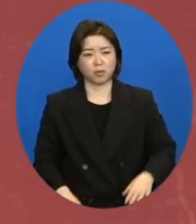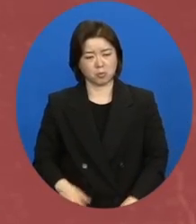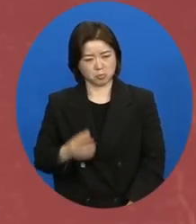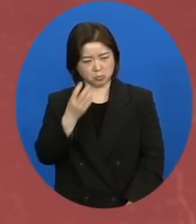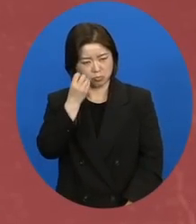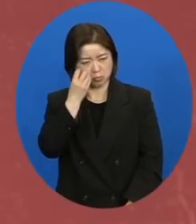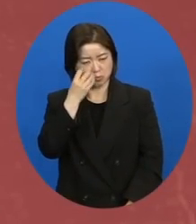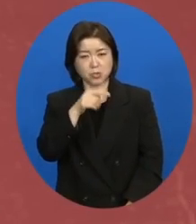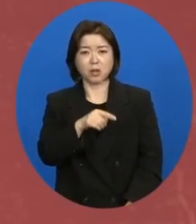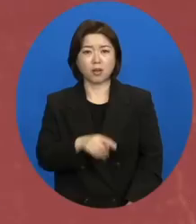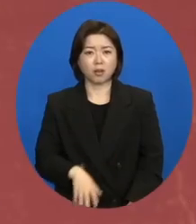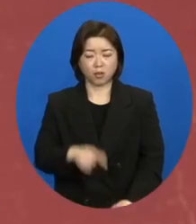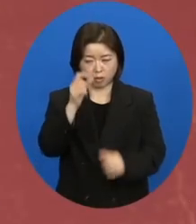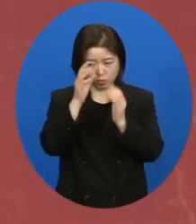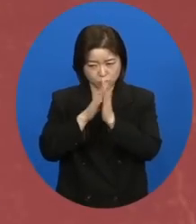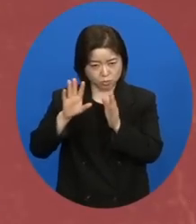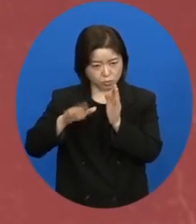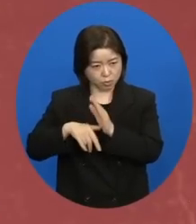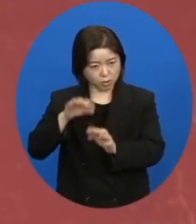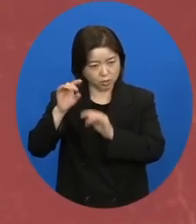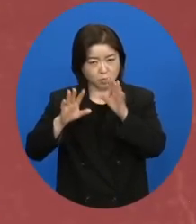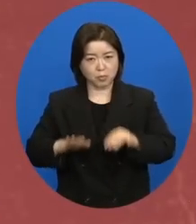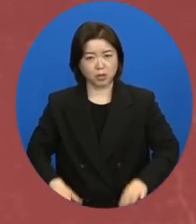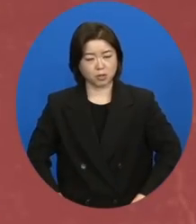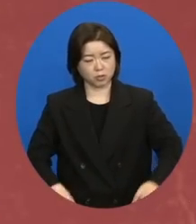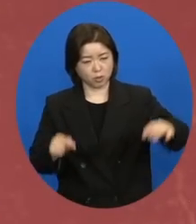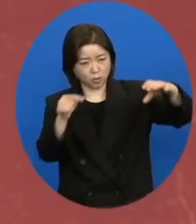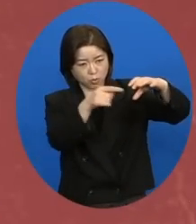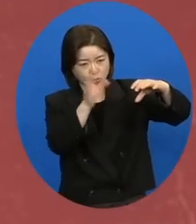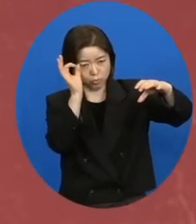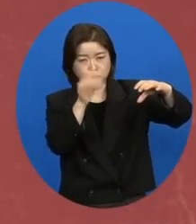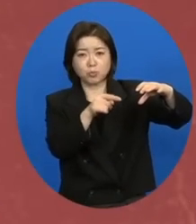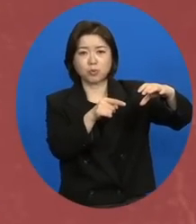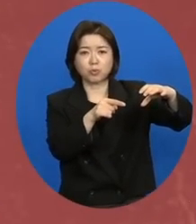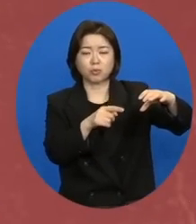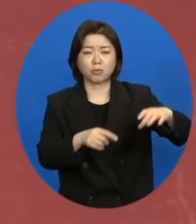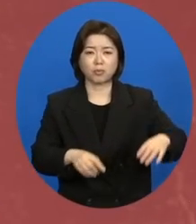이상하다. 기도할 때마다 굴이 보이더라는 거예요.